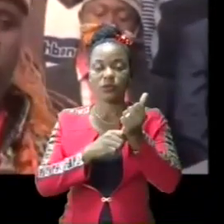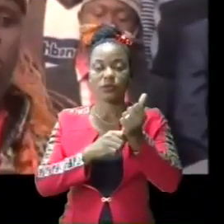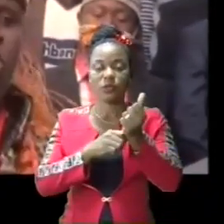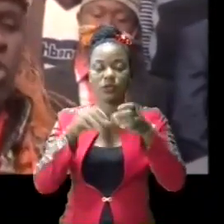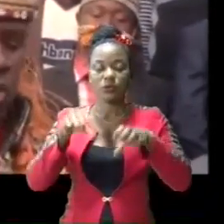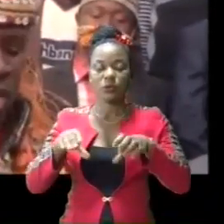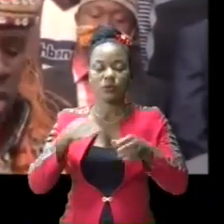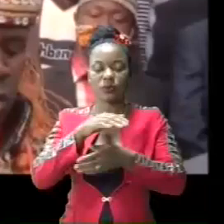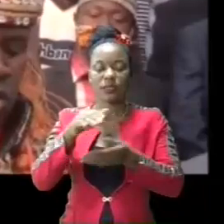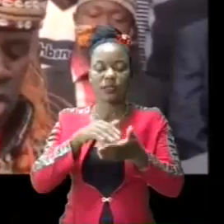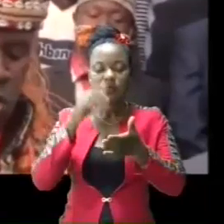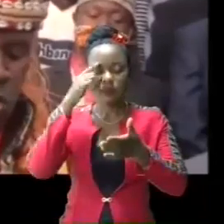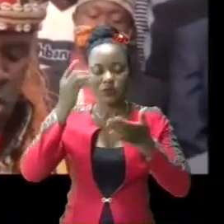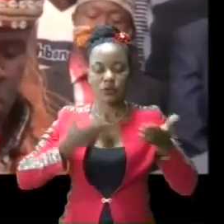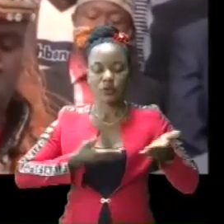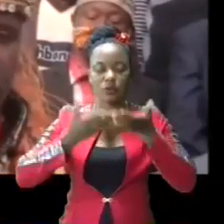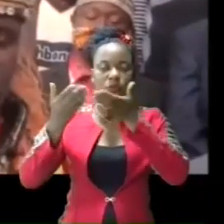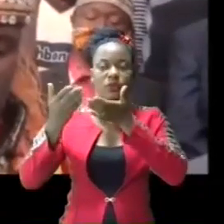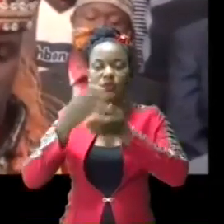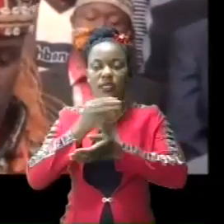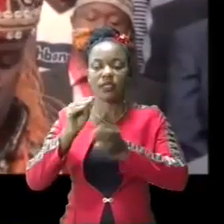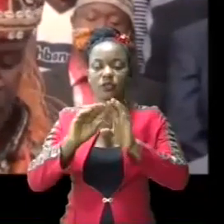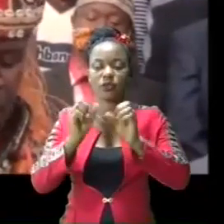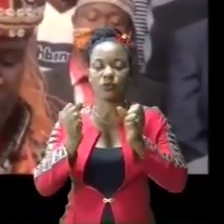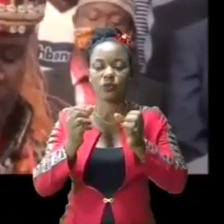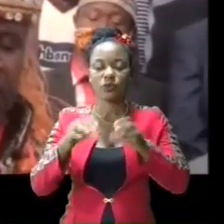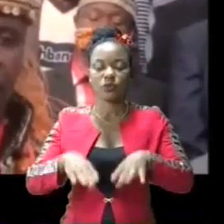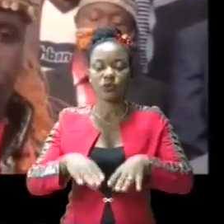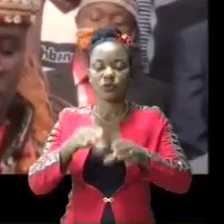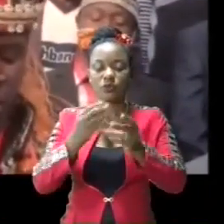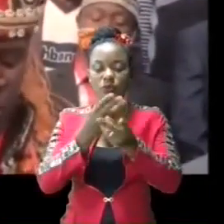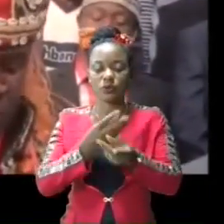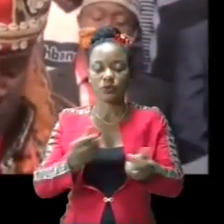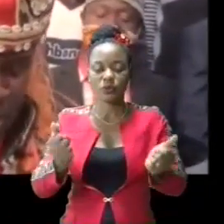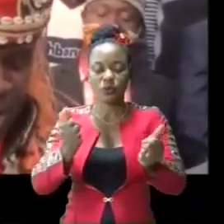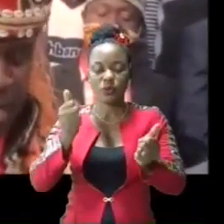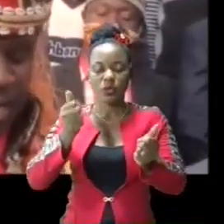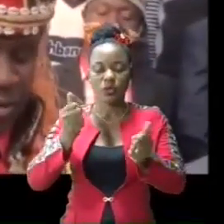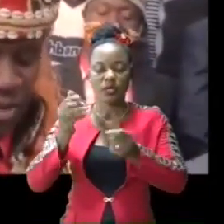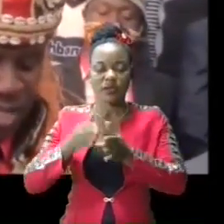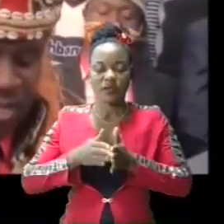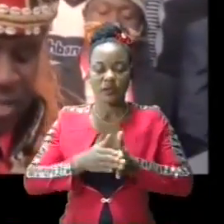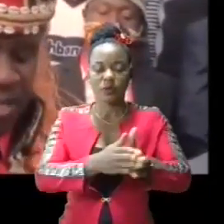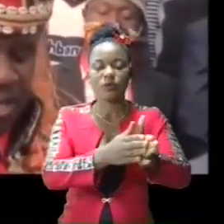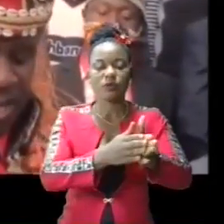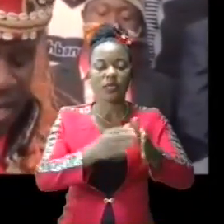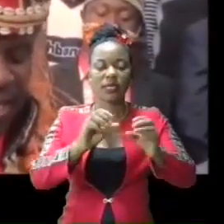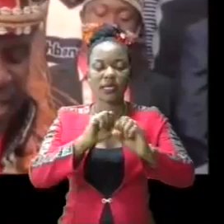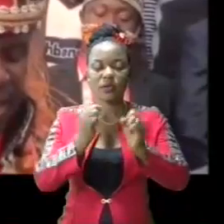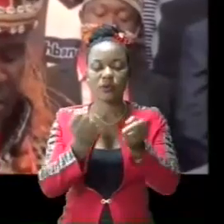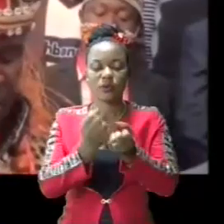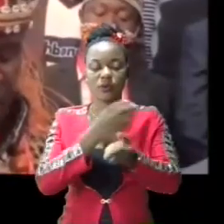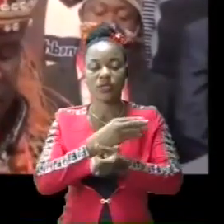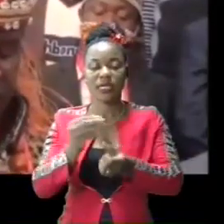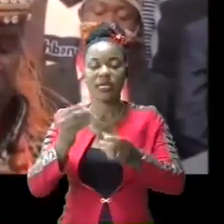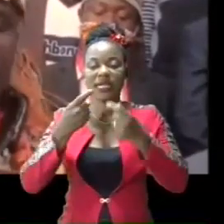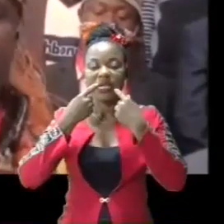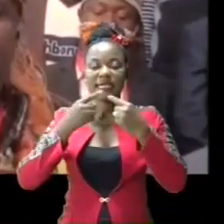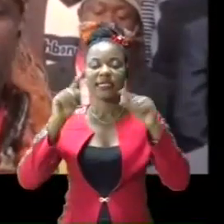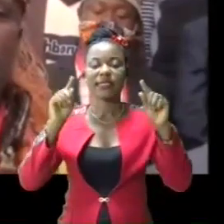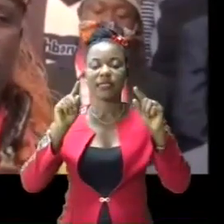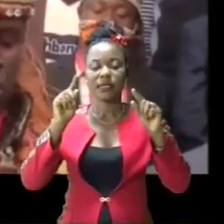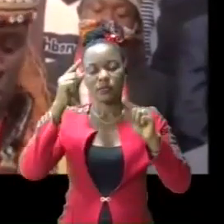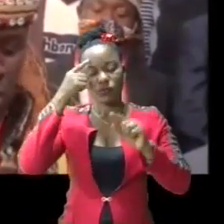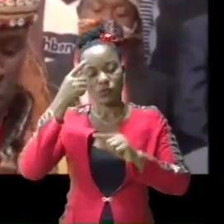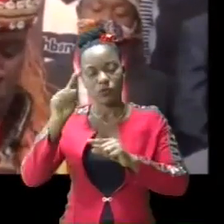des propositions et solutions pouvant conduire à la cohésion, à la réussite de ces assises en vue de la